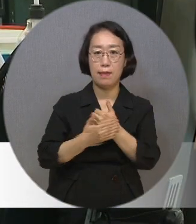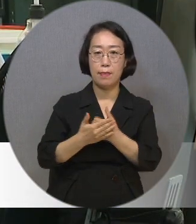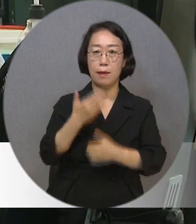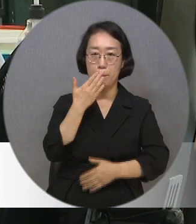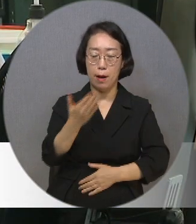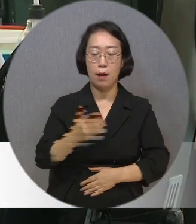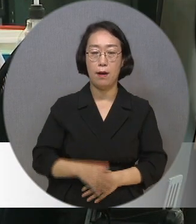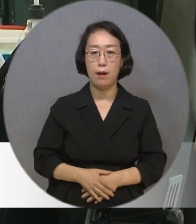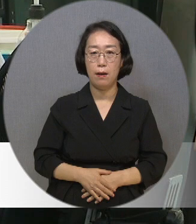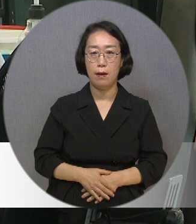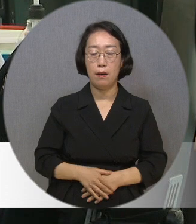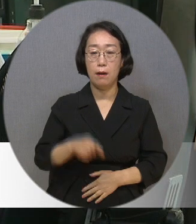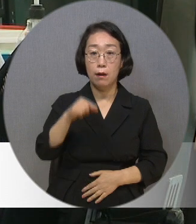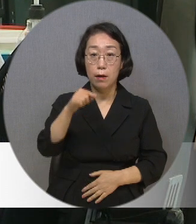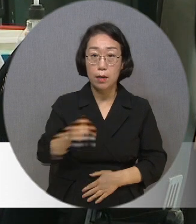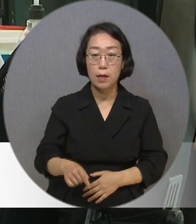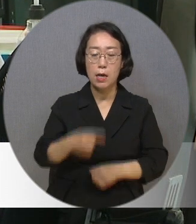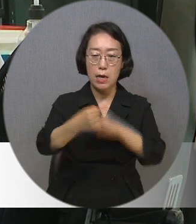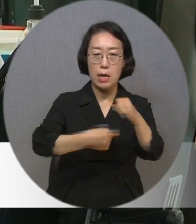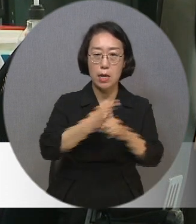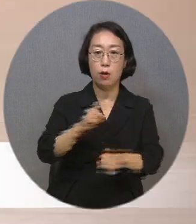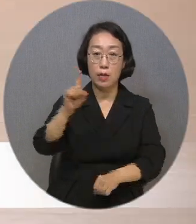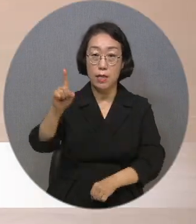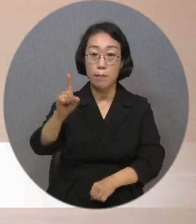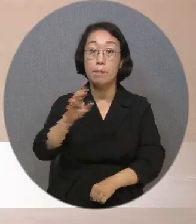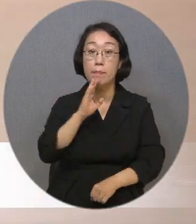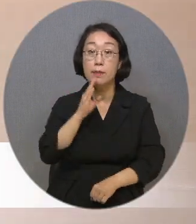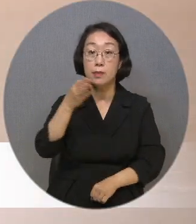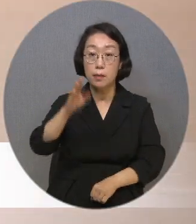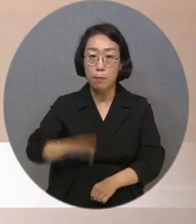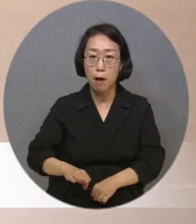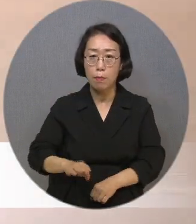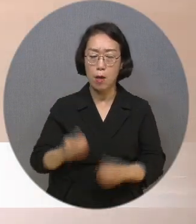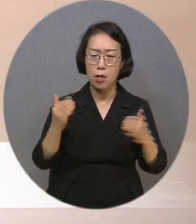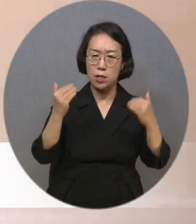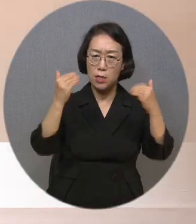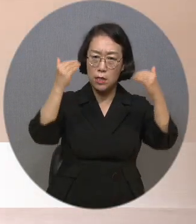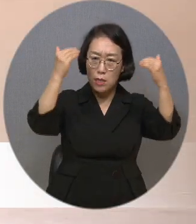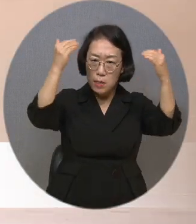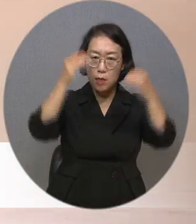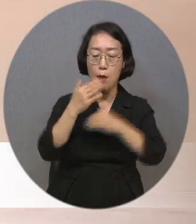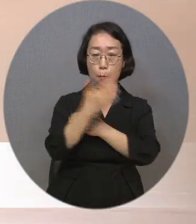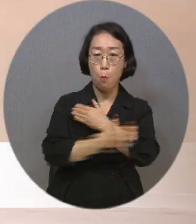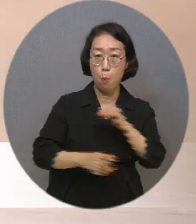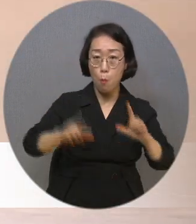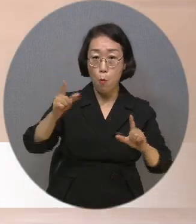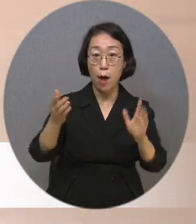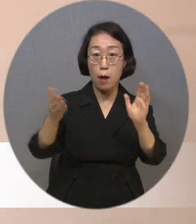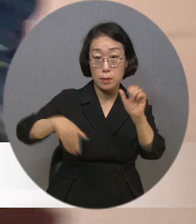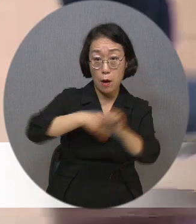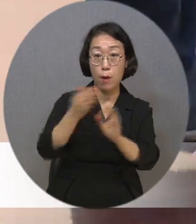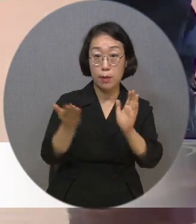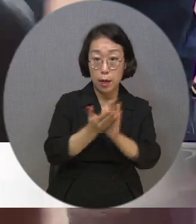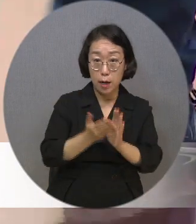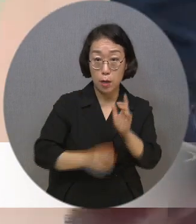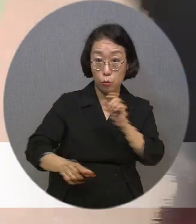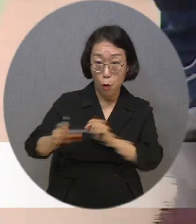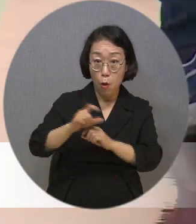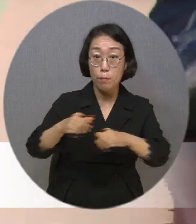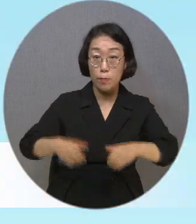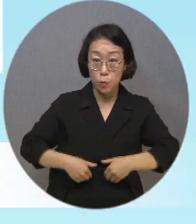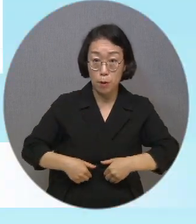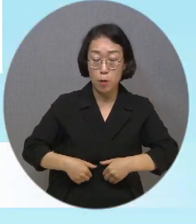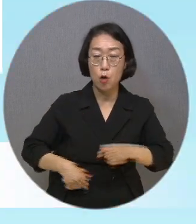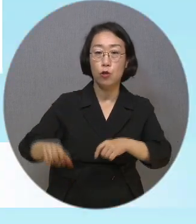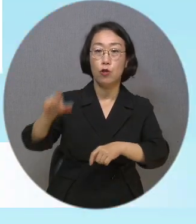있습니다. 1년 1회 지급이 원칙이지만 성장이나 신체 변형 등에 따라 재지급이 필요하다는 의사의 소견이